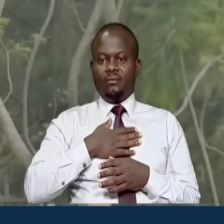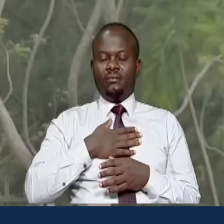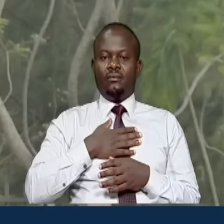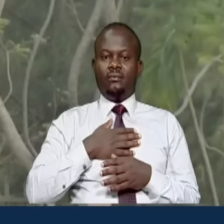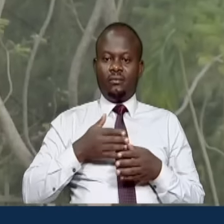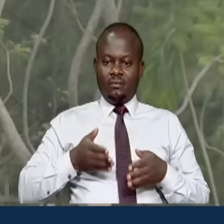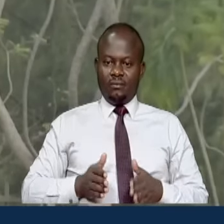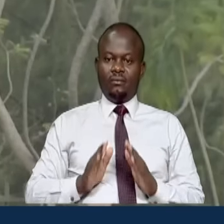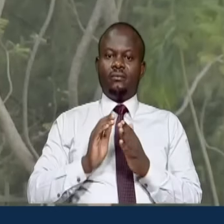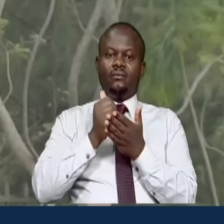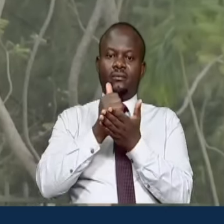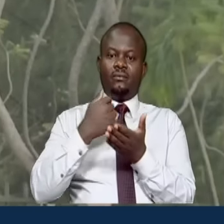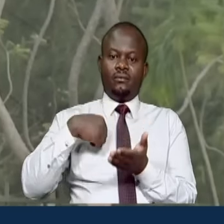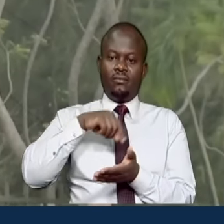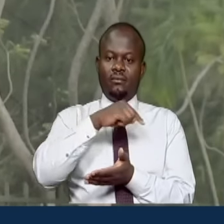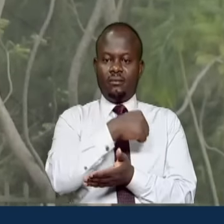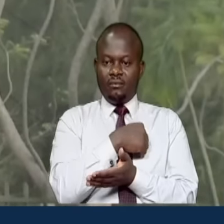wanje